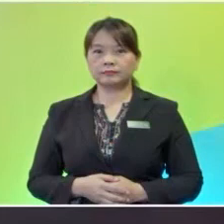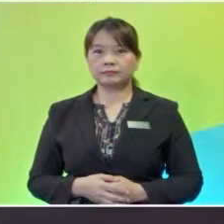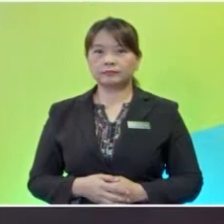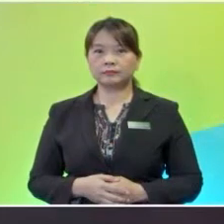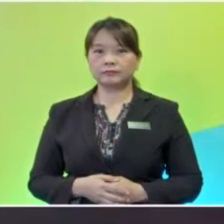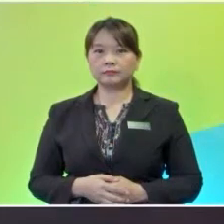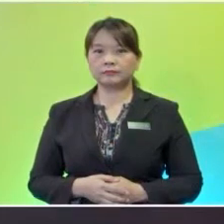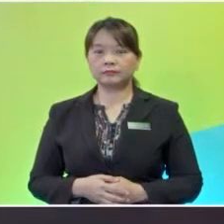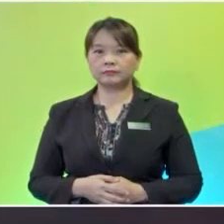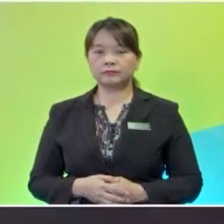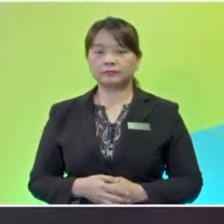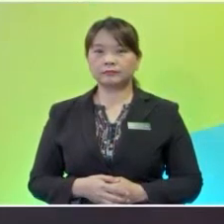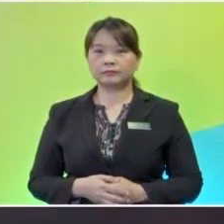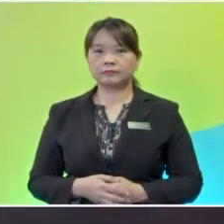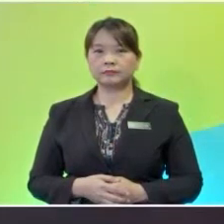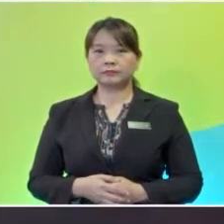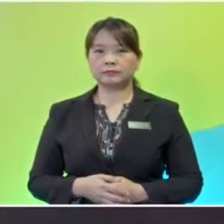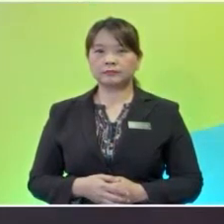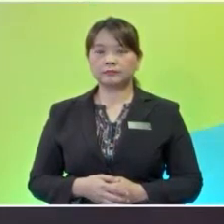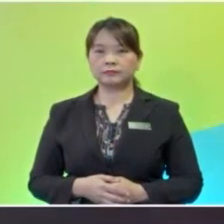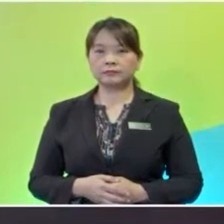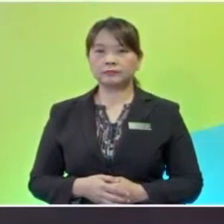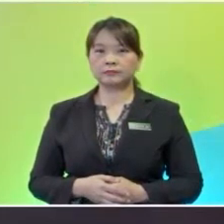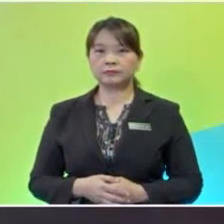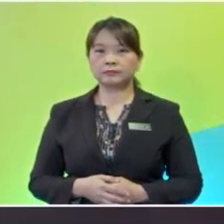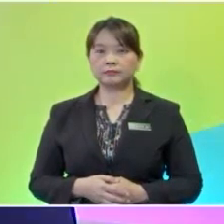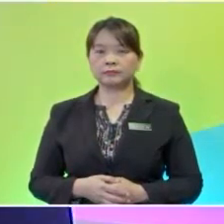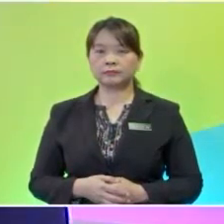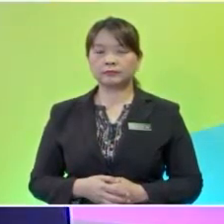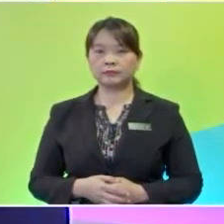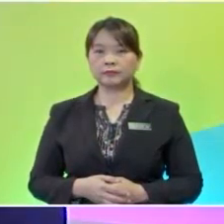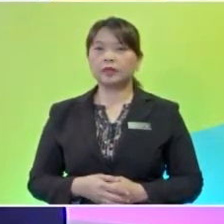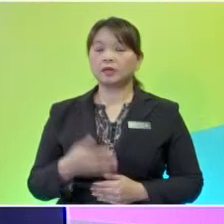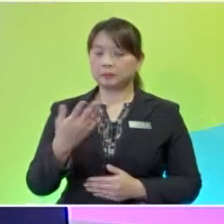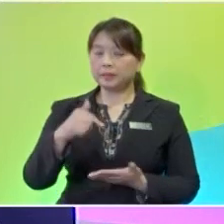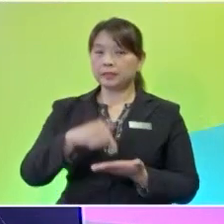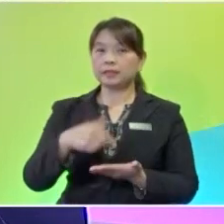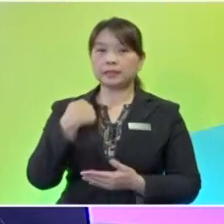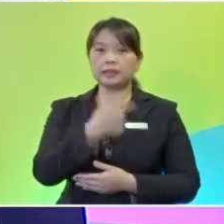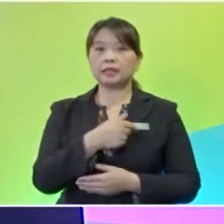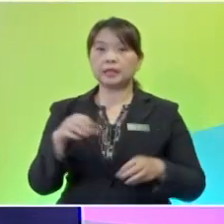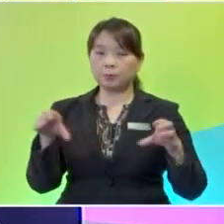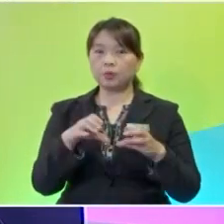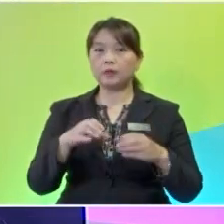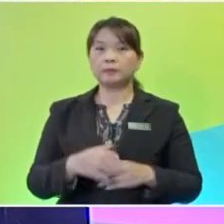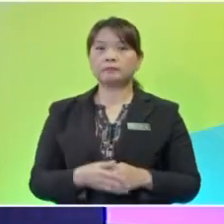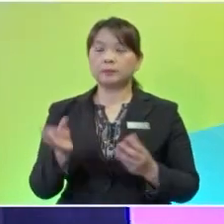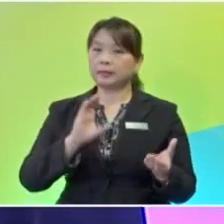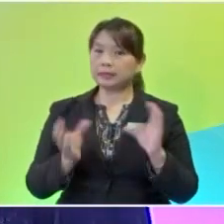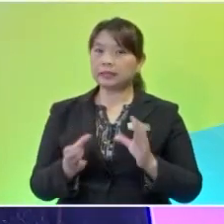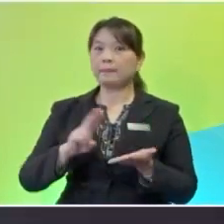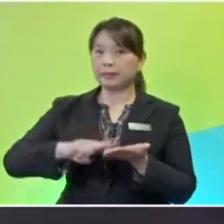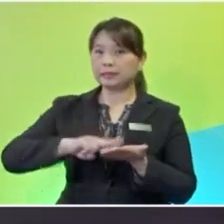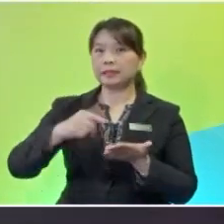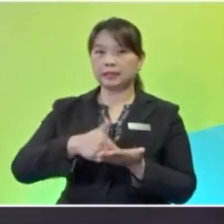讲一下 啊。好的，我们下一个环节我们再听第二个音频，我们再来做一个比较好不好？ 好，那我们